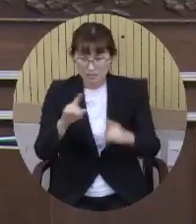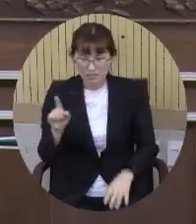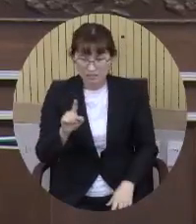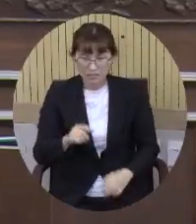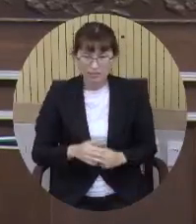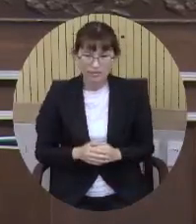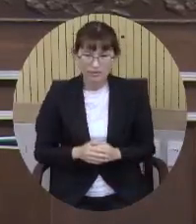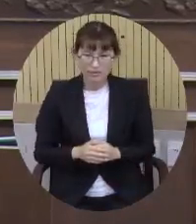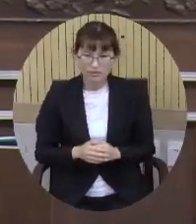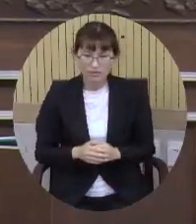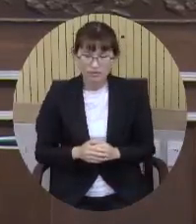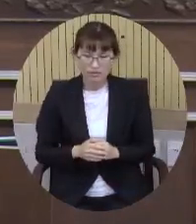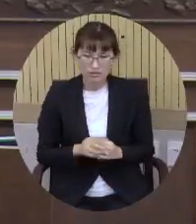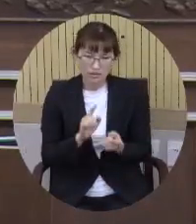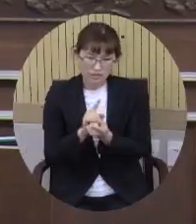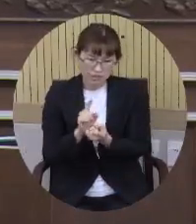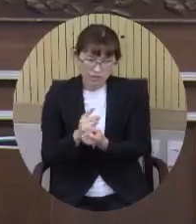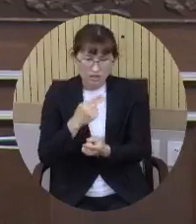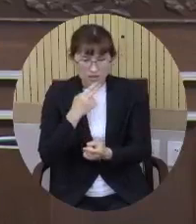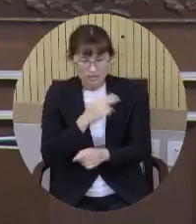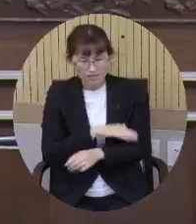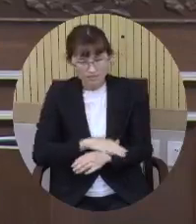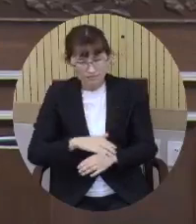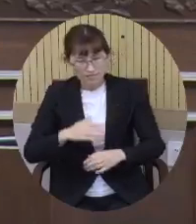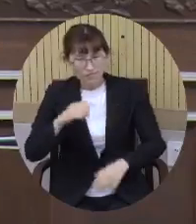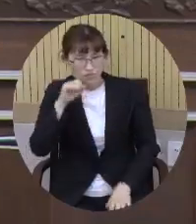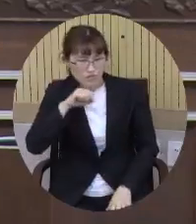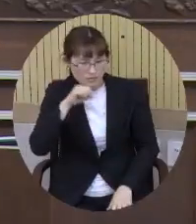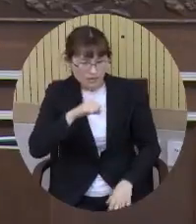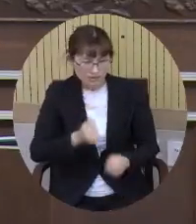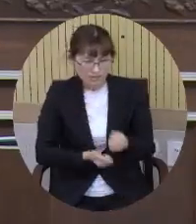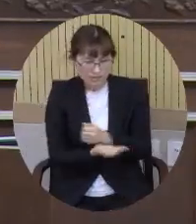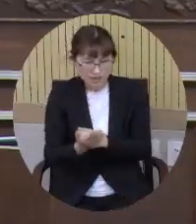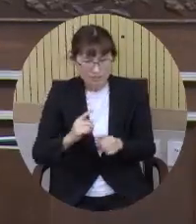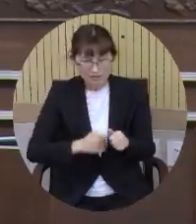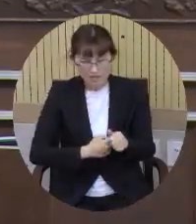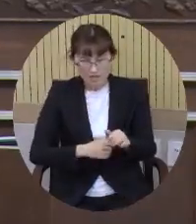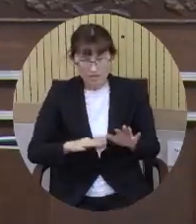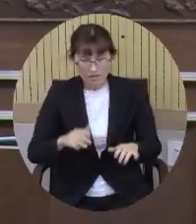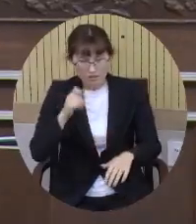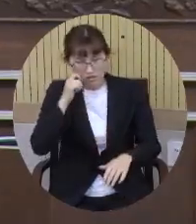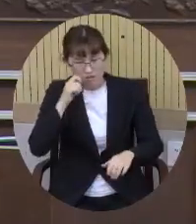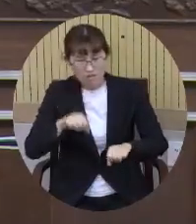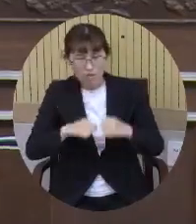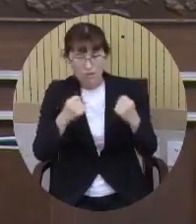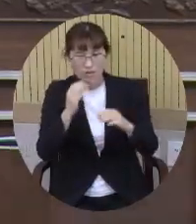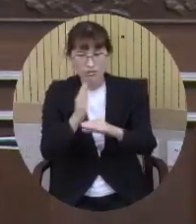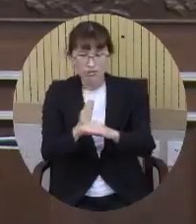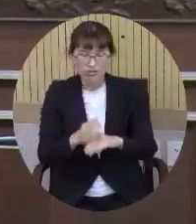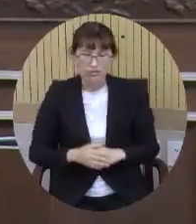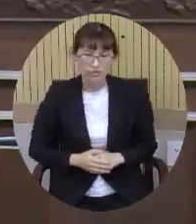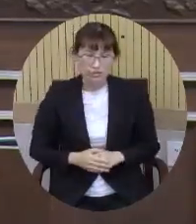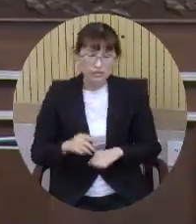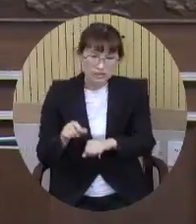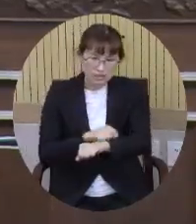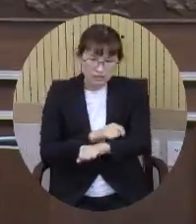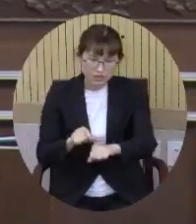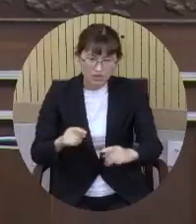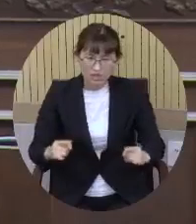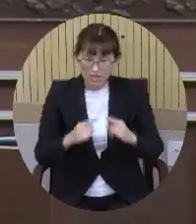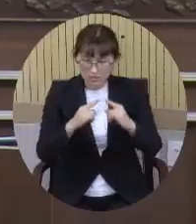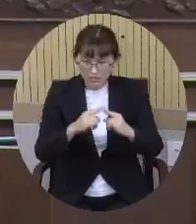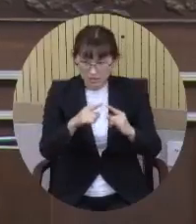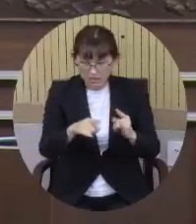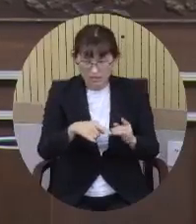트렌드로 굳어지면서 여가 활동의 이슈로 떠오르고 있습니다. 특히